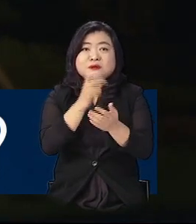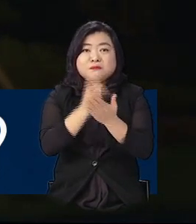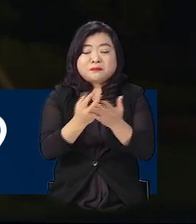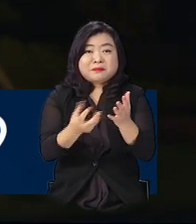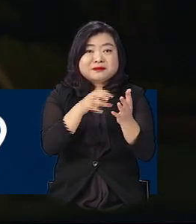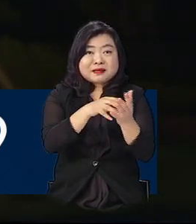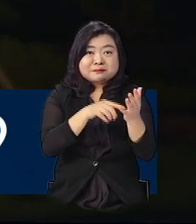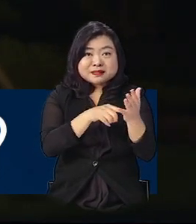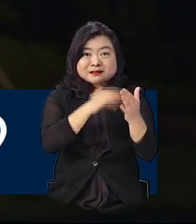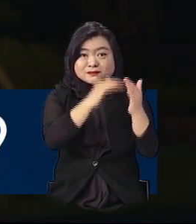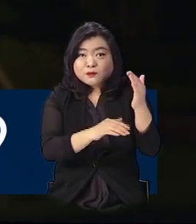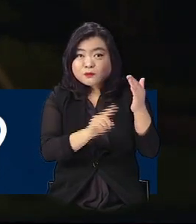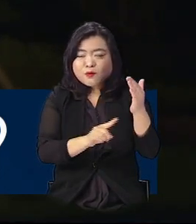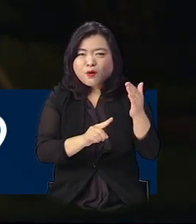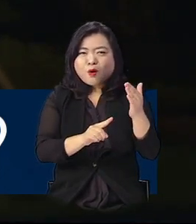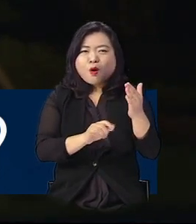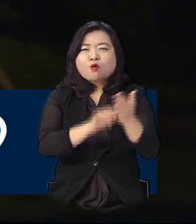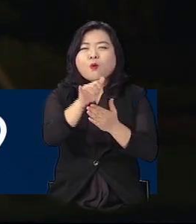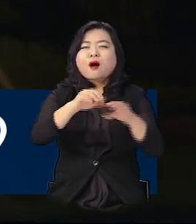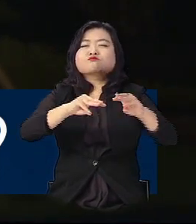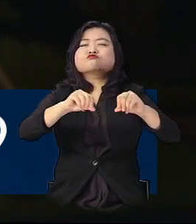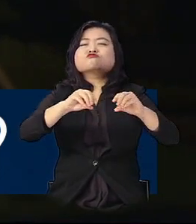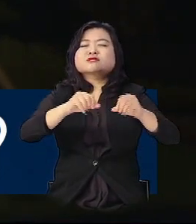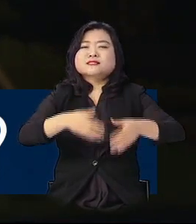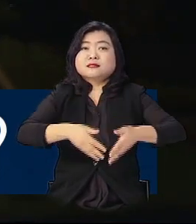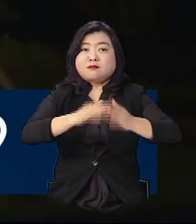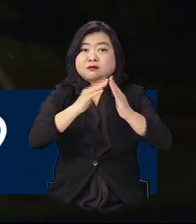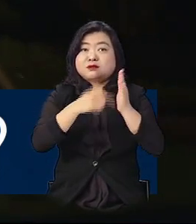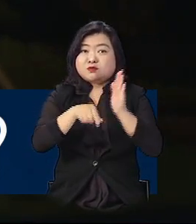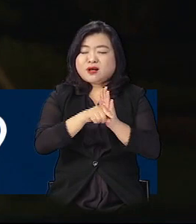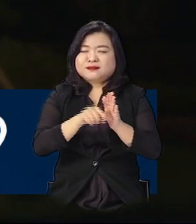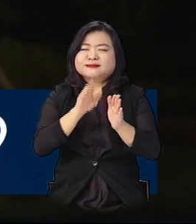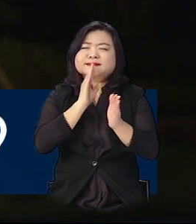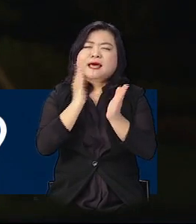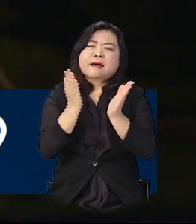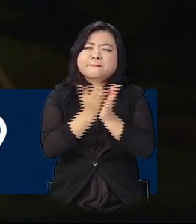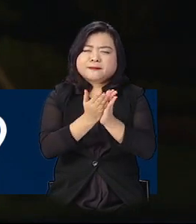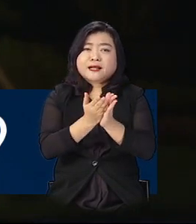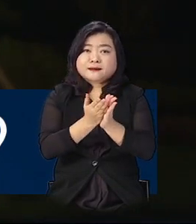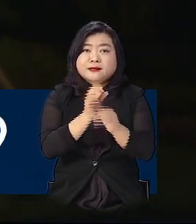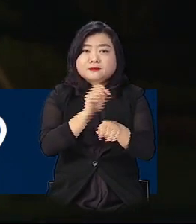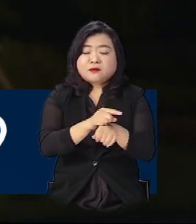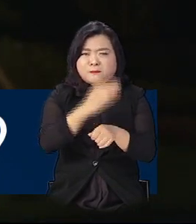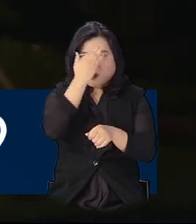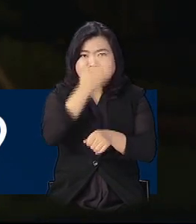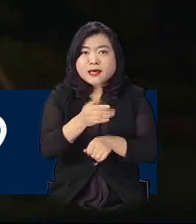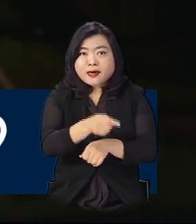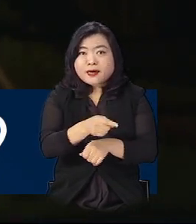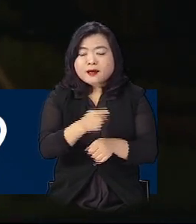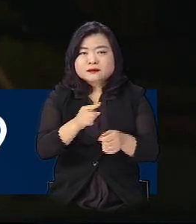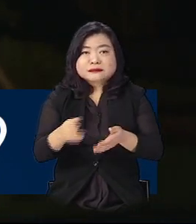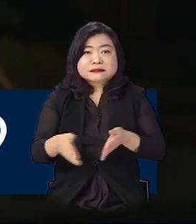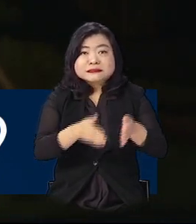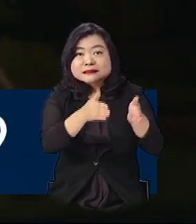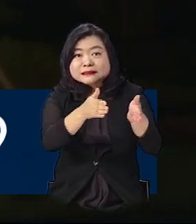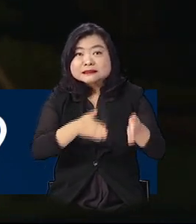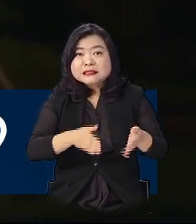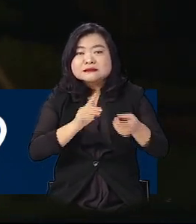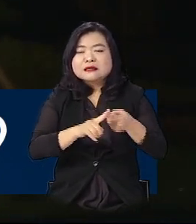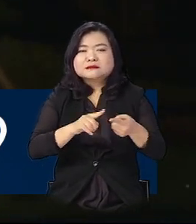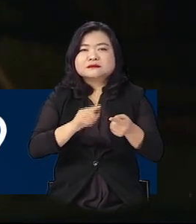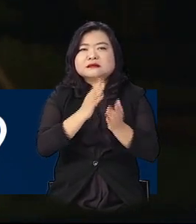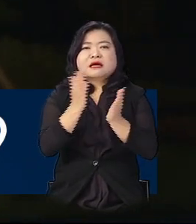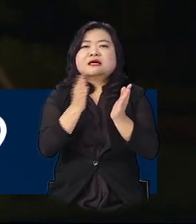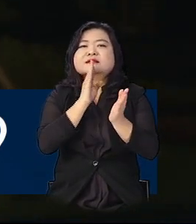담긴 뜻은 공항 부지 건설을 하는데 거기 예타 면제를 할수 있다. 그러면 들어가는 길들 이런 것들에 대해서는